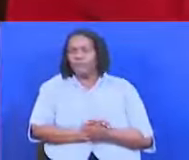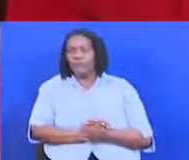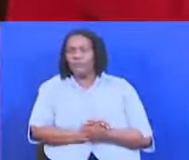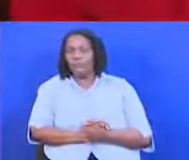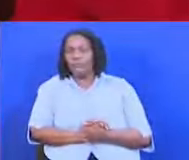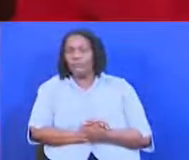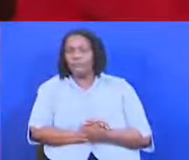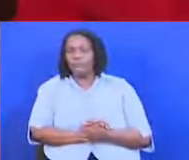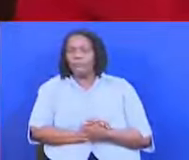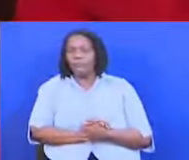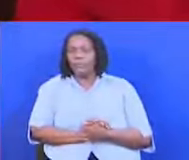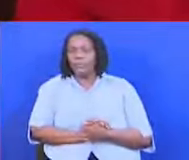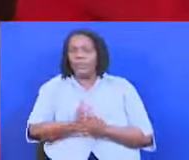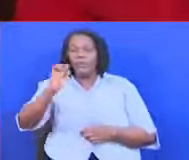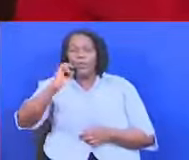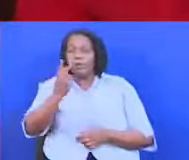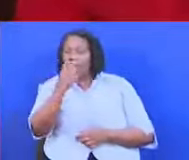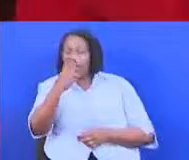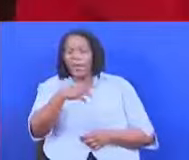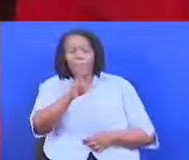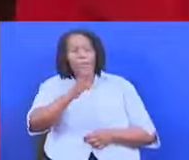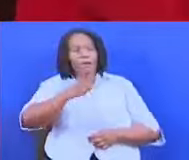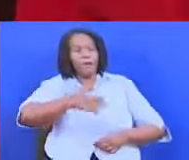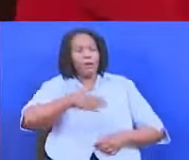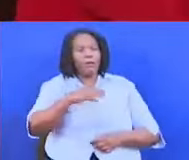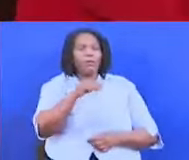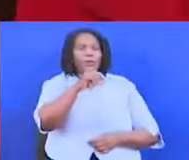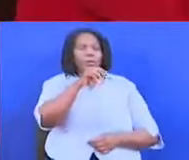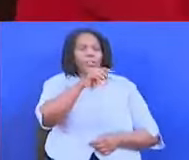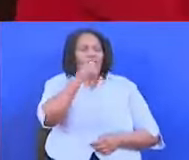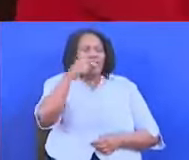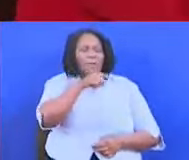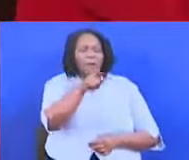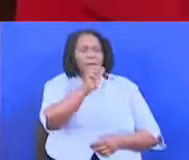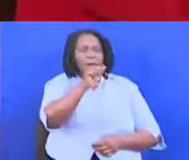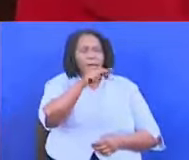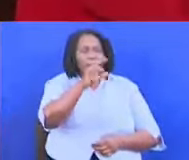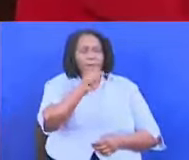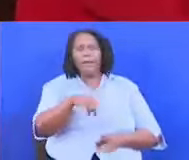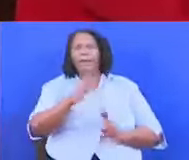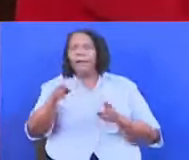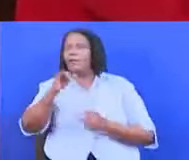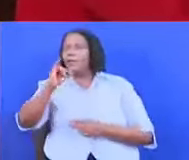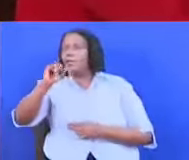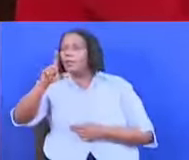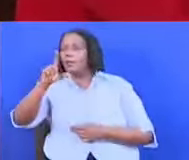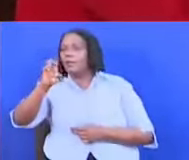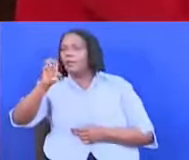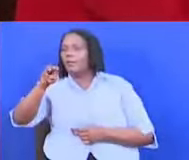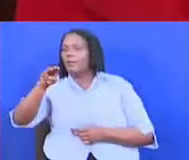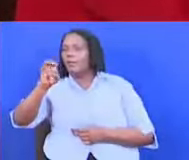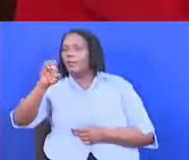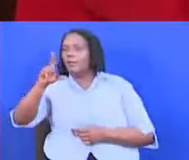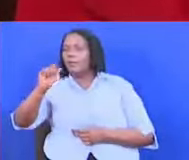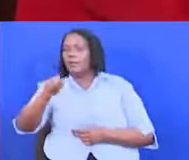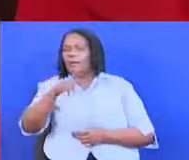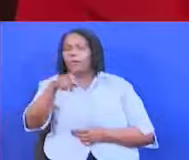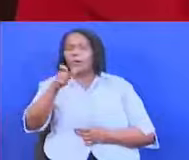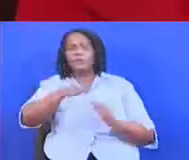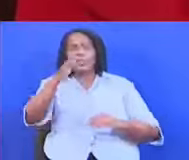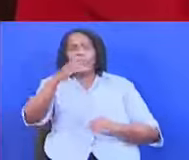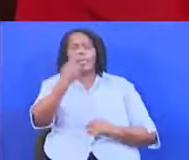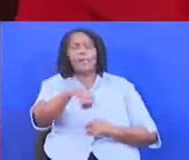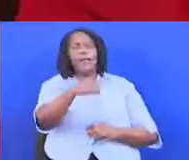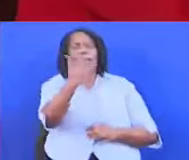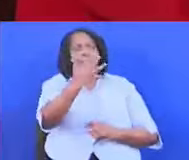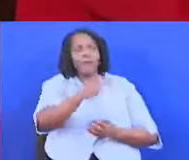Lakini ukiangalia wilaya kama Nyamagana, wilaya kama Ilemela zina watu zaidi ya 500,000. Lakini katika maeneo ya utawala